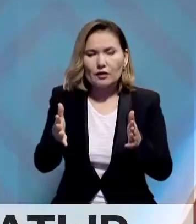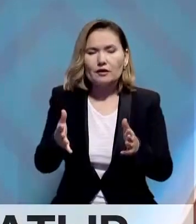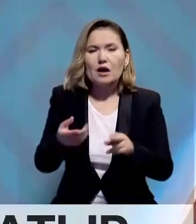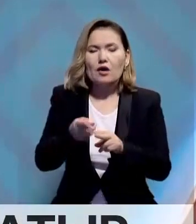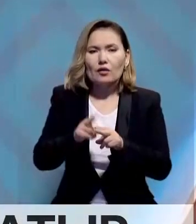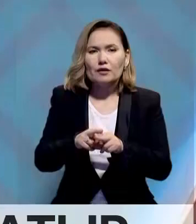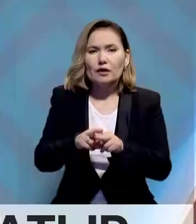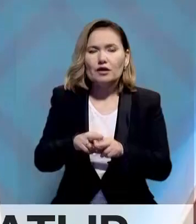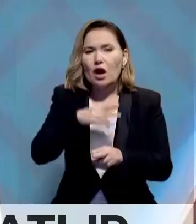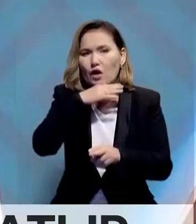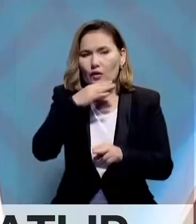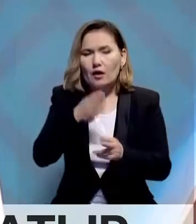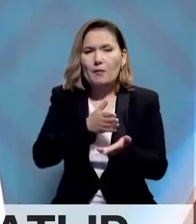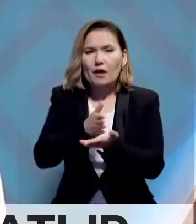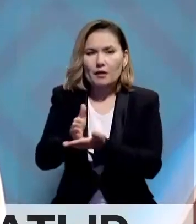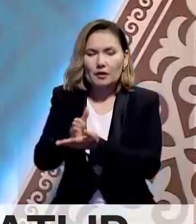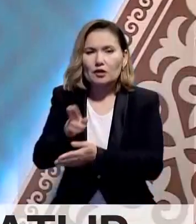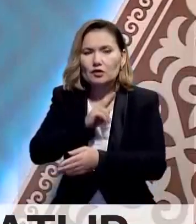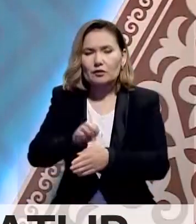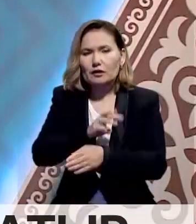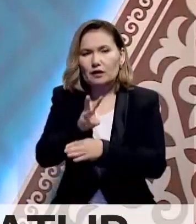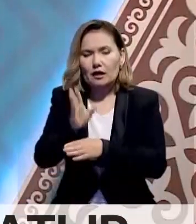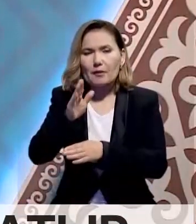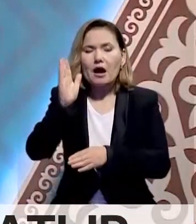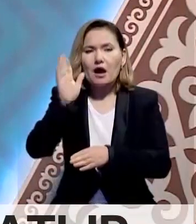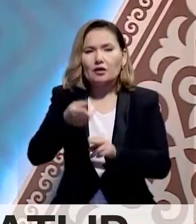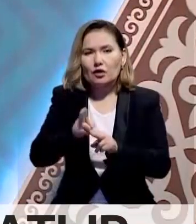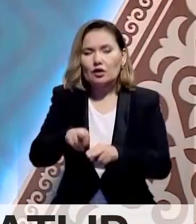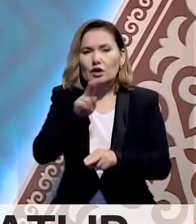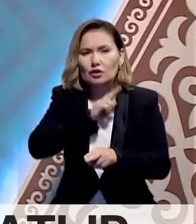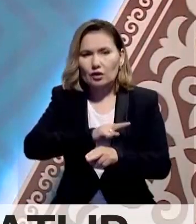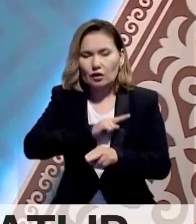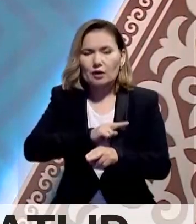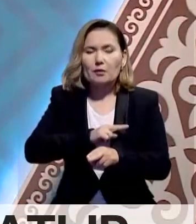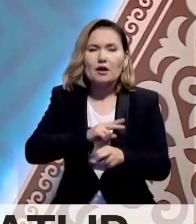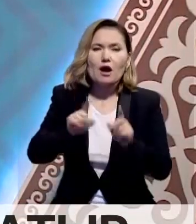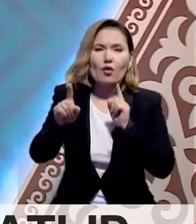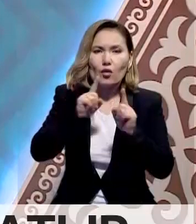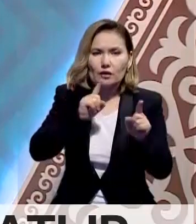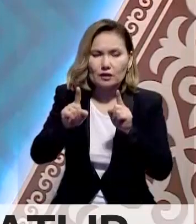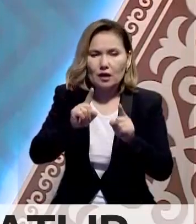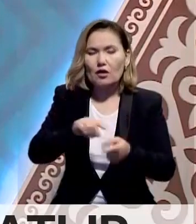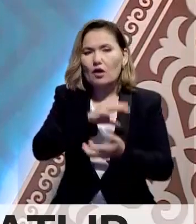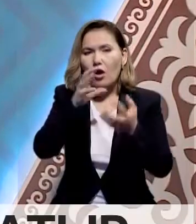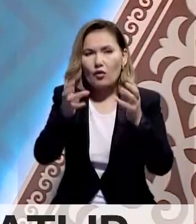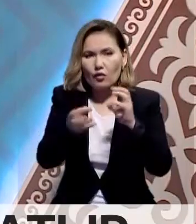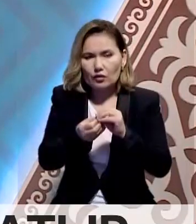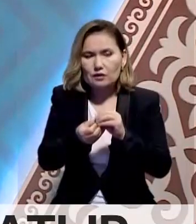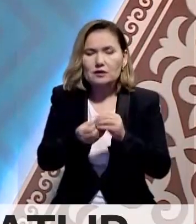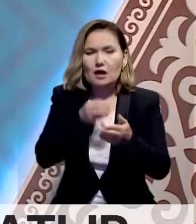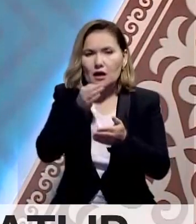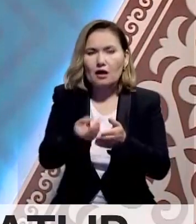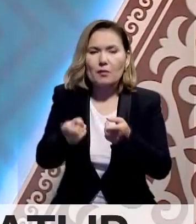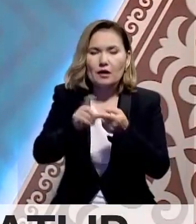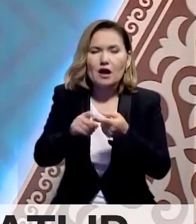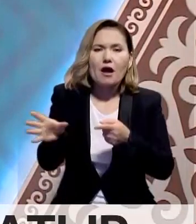және көптеген бағыттарды қамтиды. Алдағы уақытта осы жұмыс секциялар отырысының қорытындысы бойынша